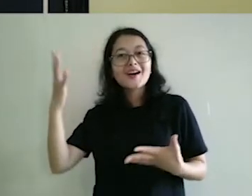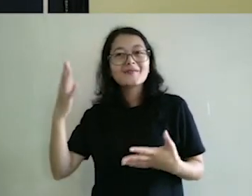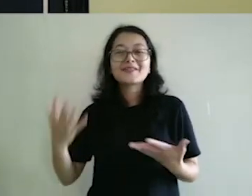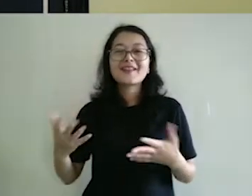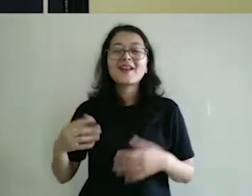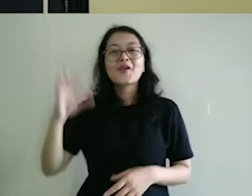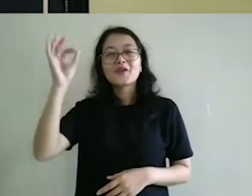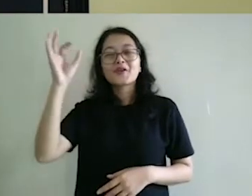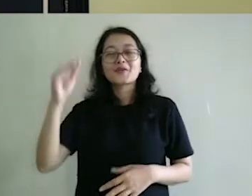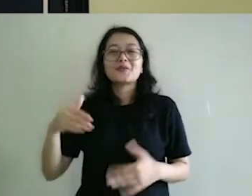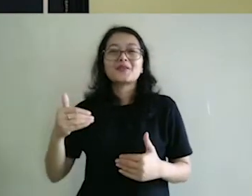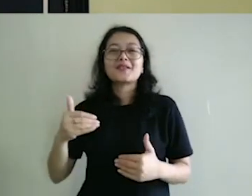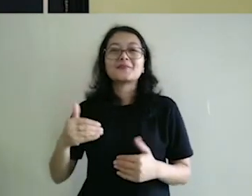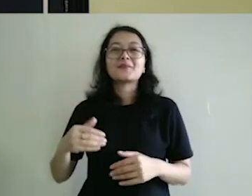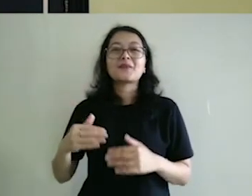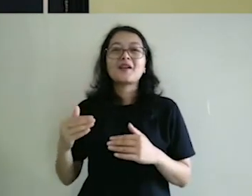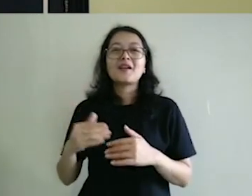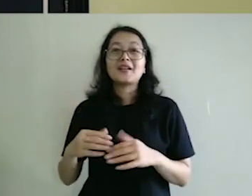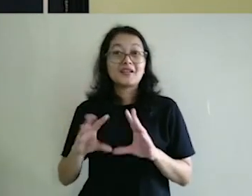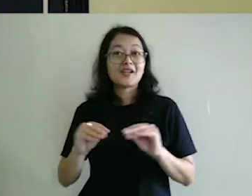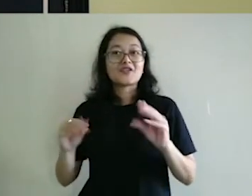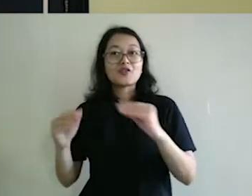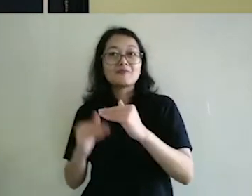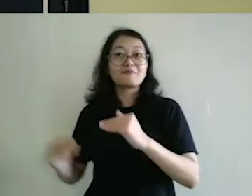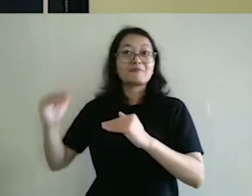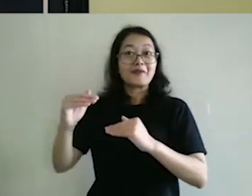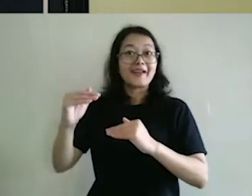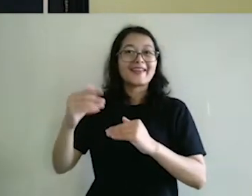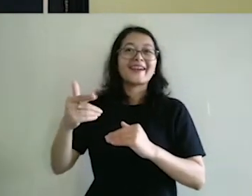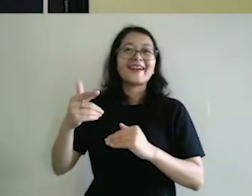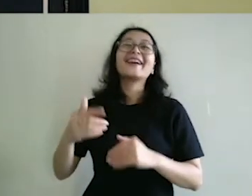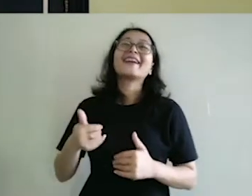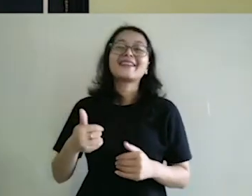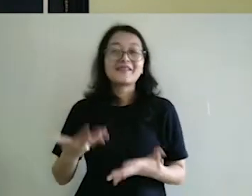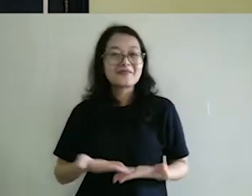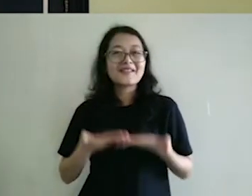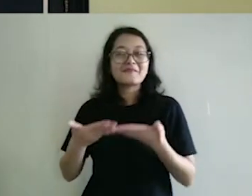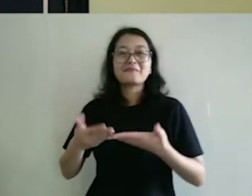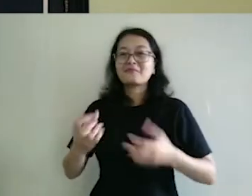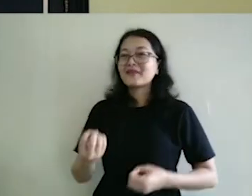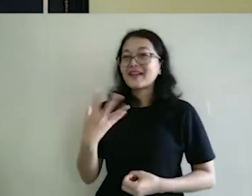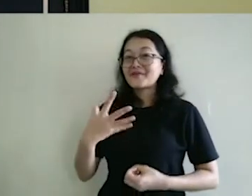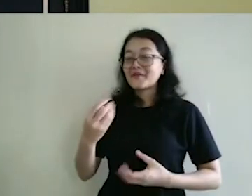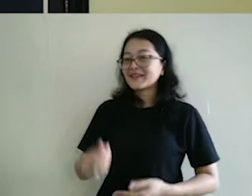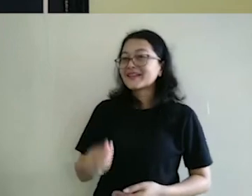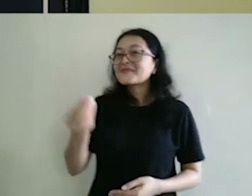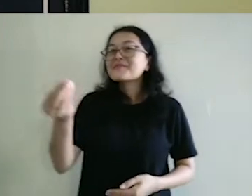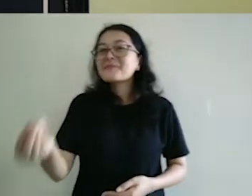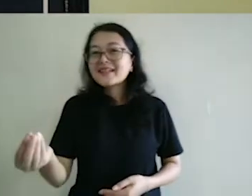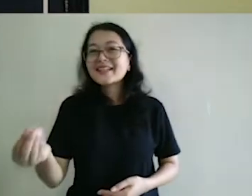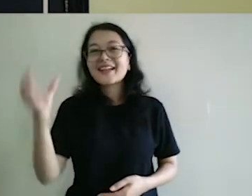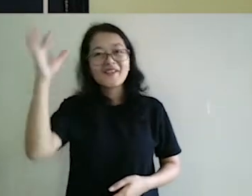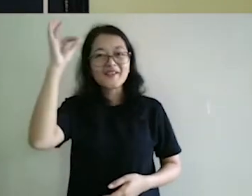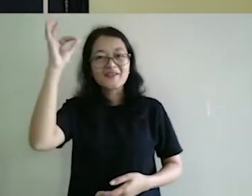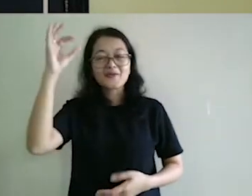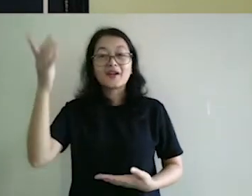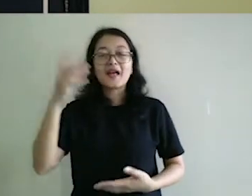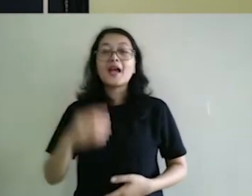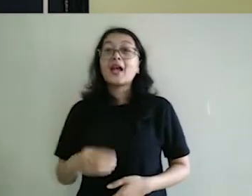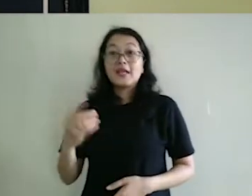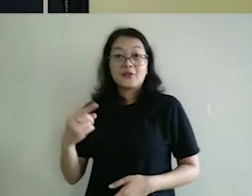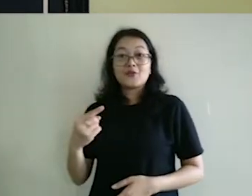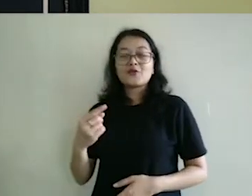promosi jabatan dan lain sebagainya, mereka juga layak mendapat pemberian mawar orange